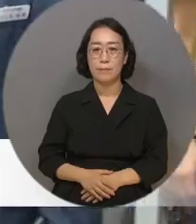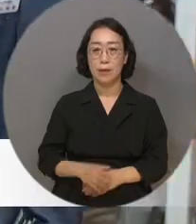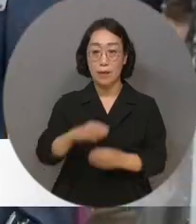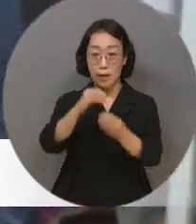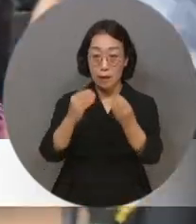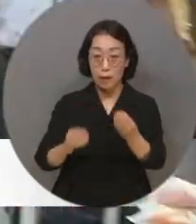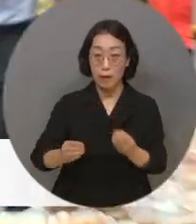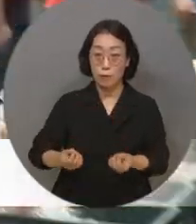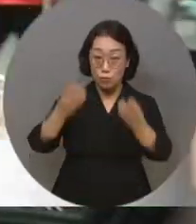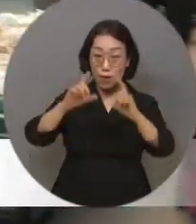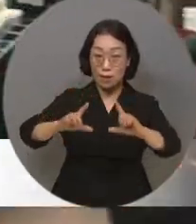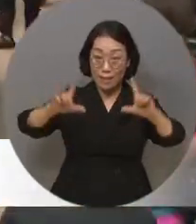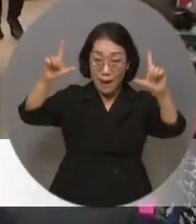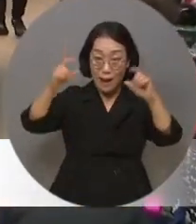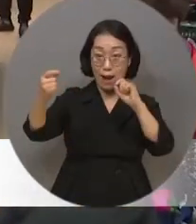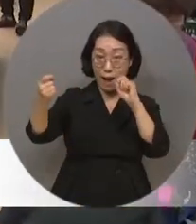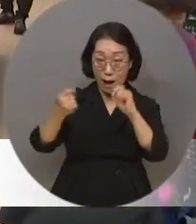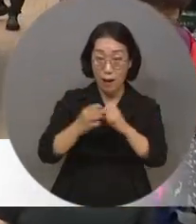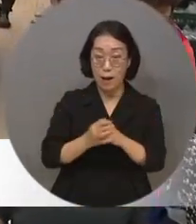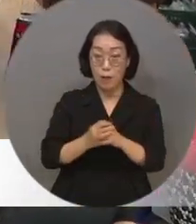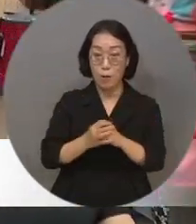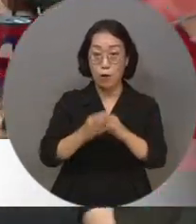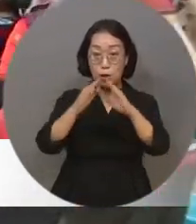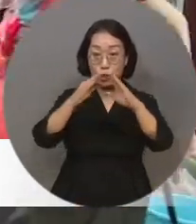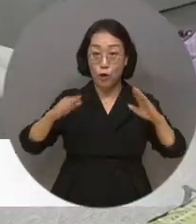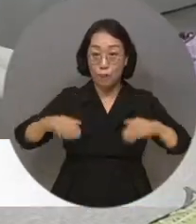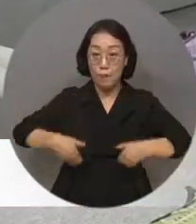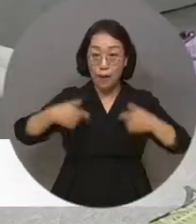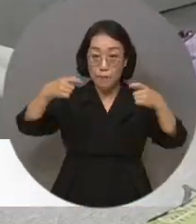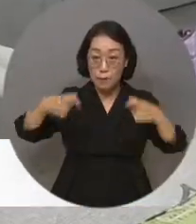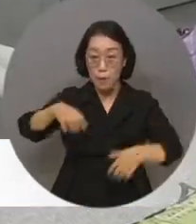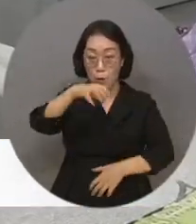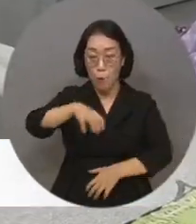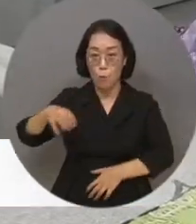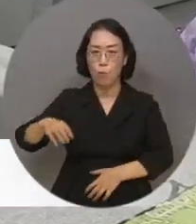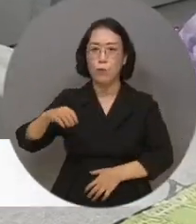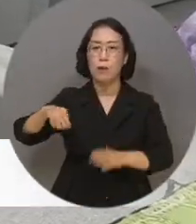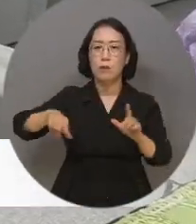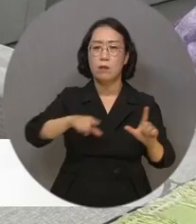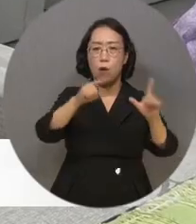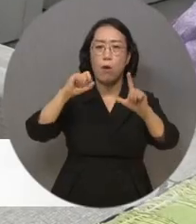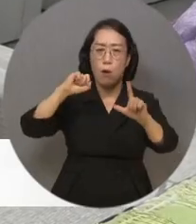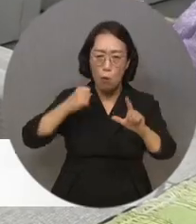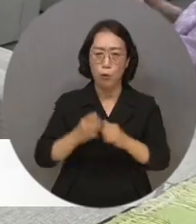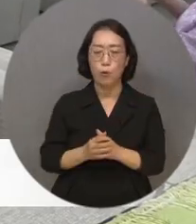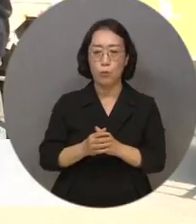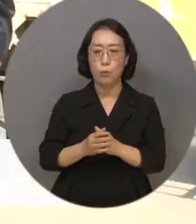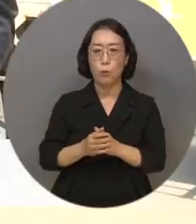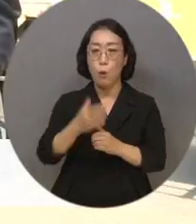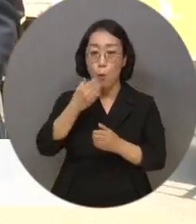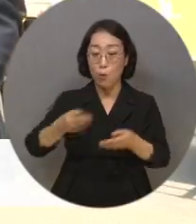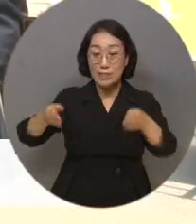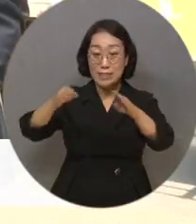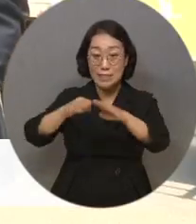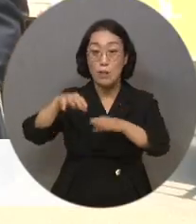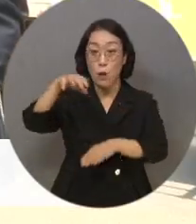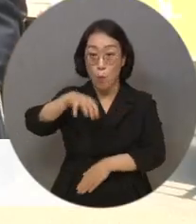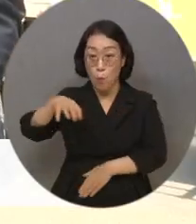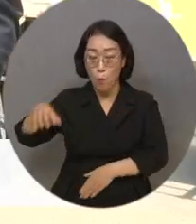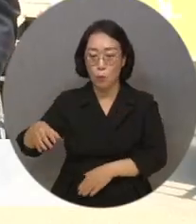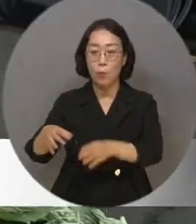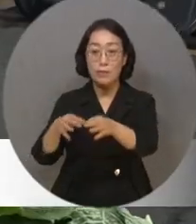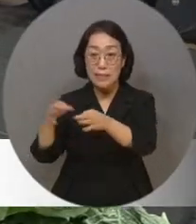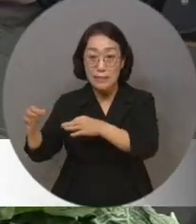한가위를 맞아 전남 각 지역에서는 취약계층 사회복지 시설 전통시장 등을